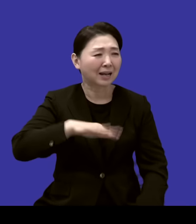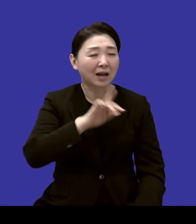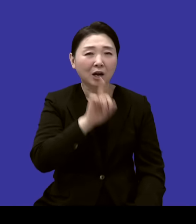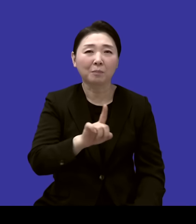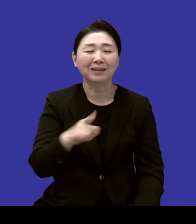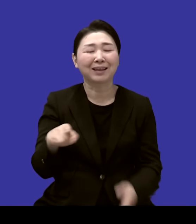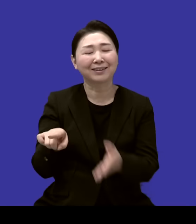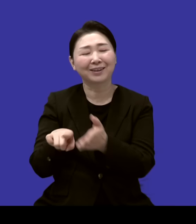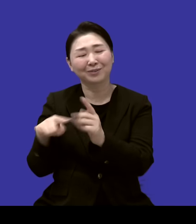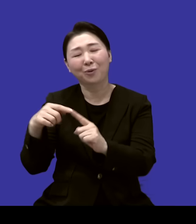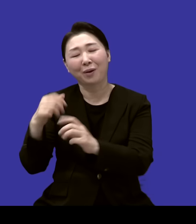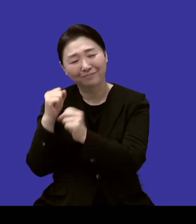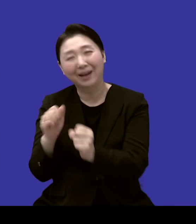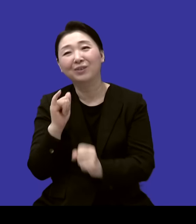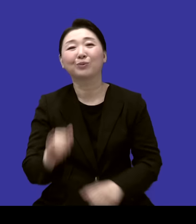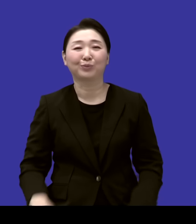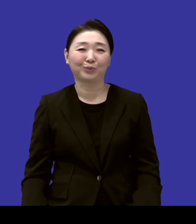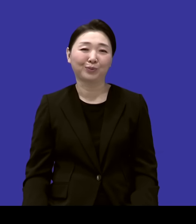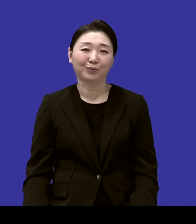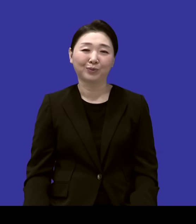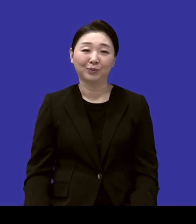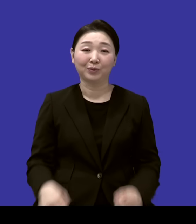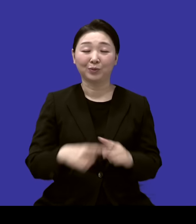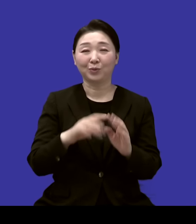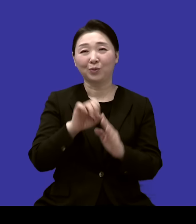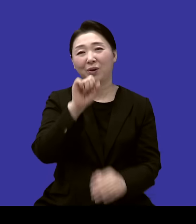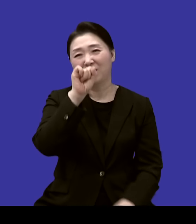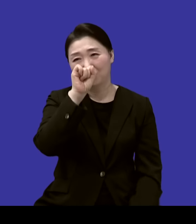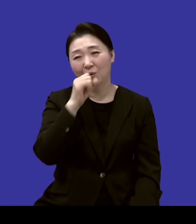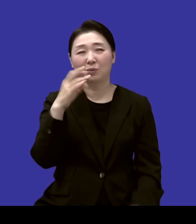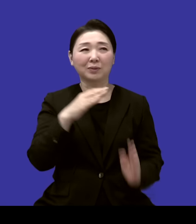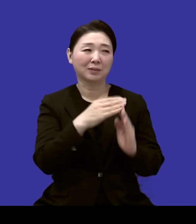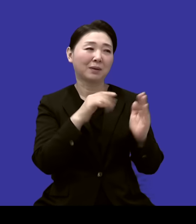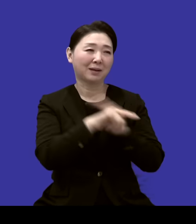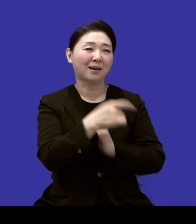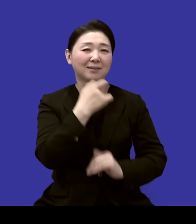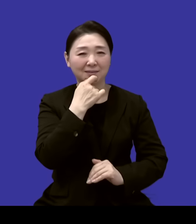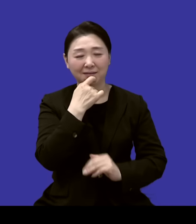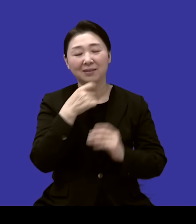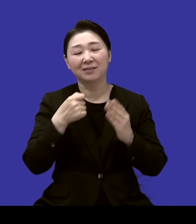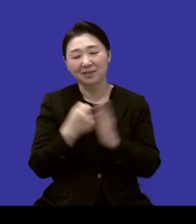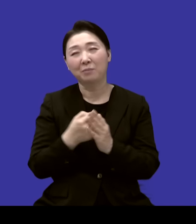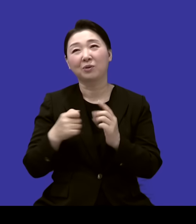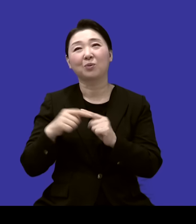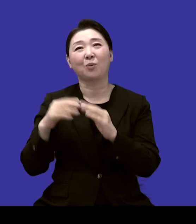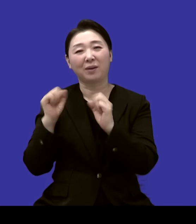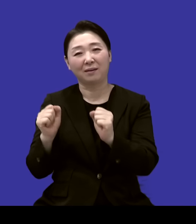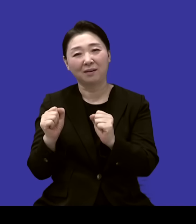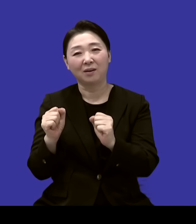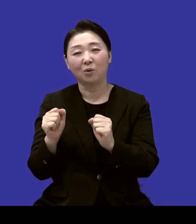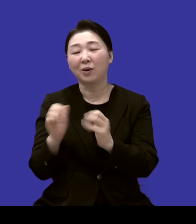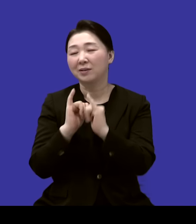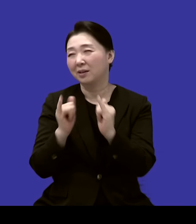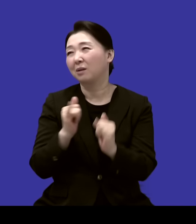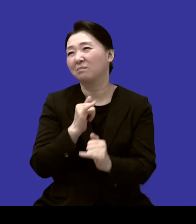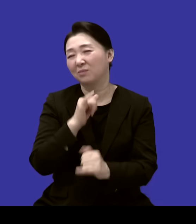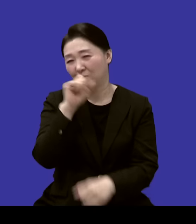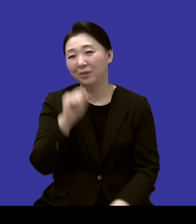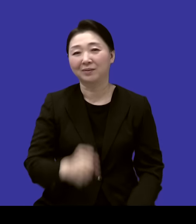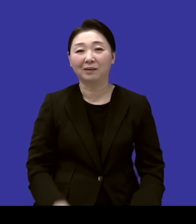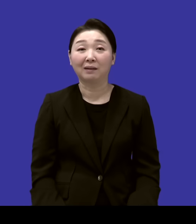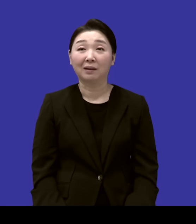붙어 있었던 기억이 납니다. 교회가 좋아서이기도 했겠지만 또 집에 가기 싫은 마음도 있었겠네요. 사람이 네. 고팠고. 사람이 고팠죠. 네, 거기서는